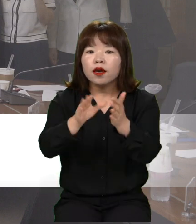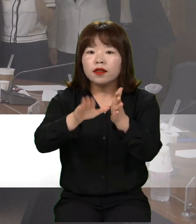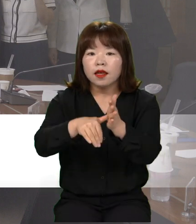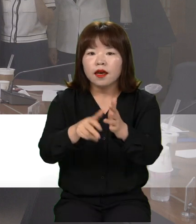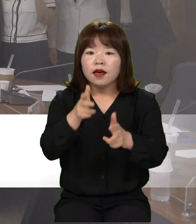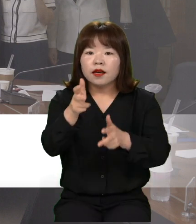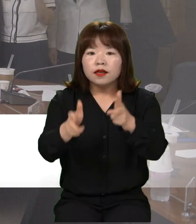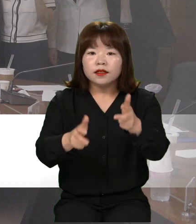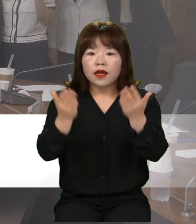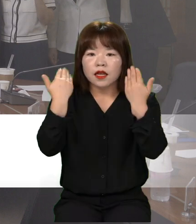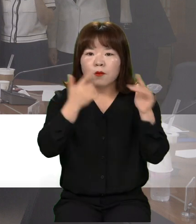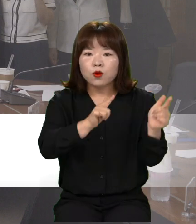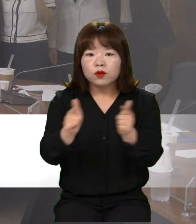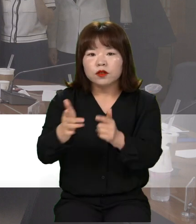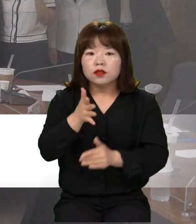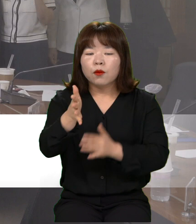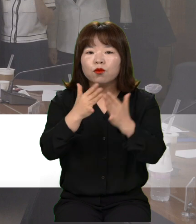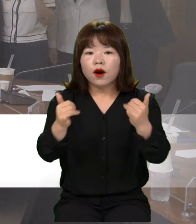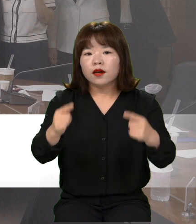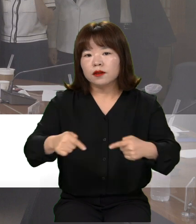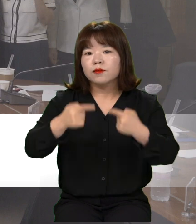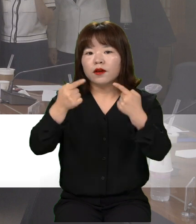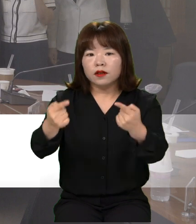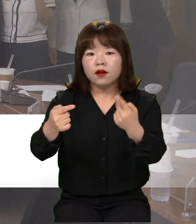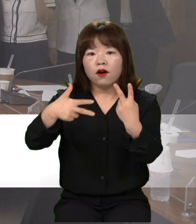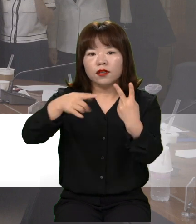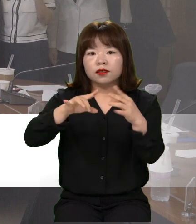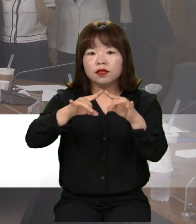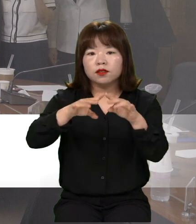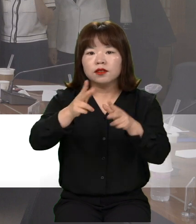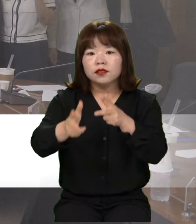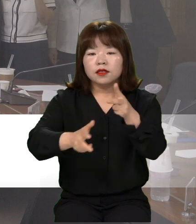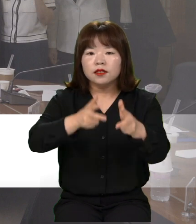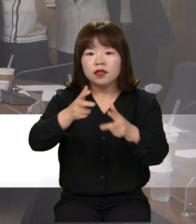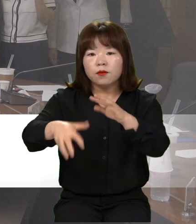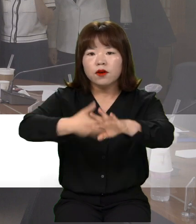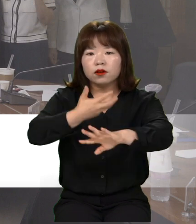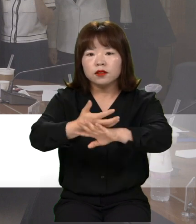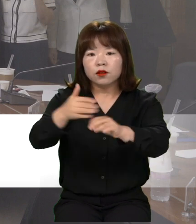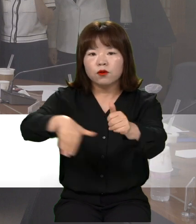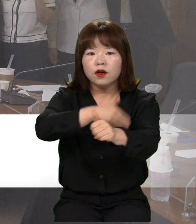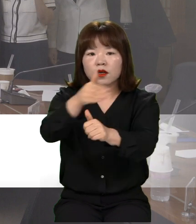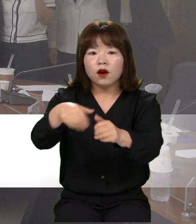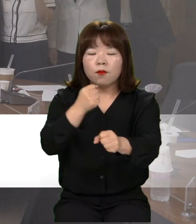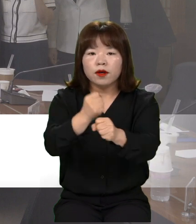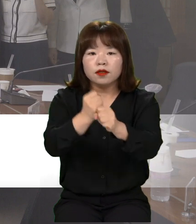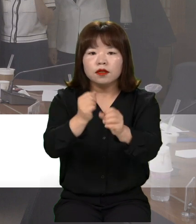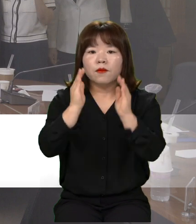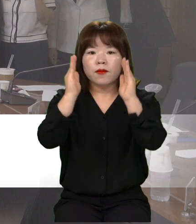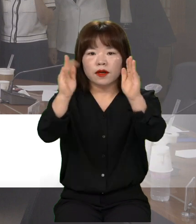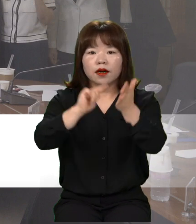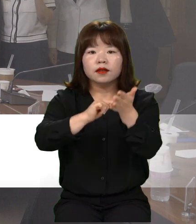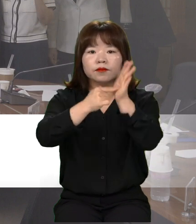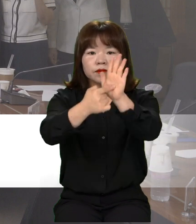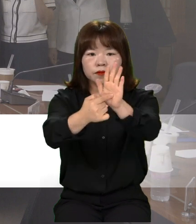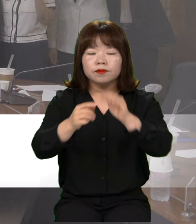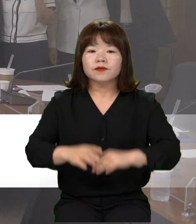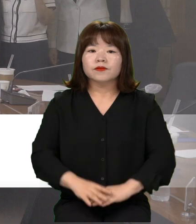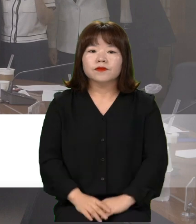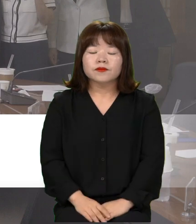이날 간담회에는 산학연관 전문가가 참여해 2차전지 산업의 혁신 생태계 구축에 이정표를